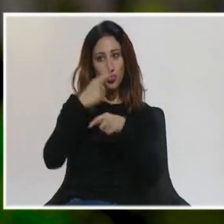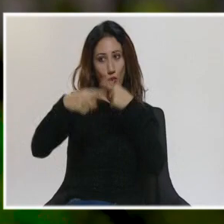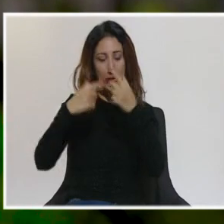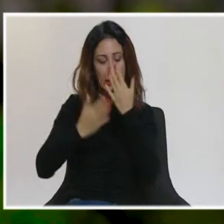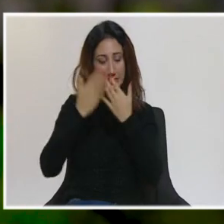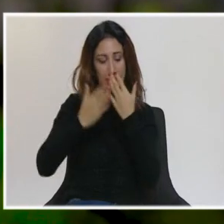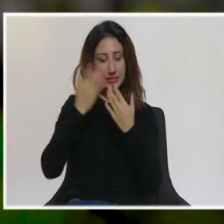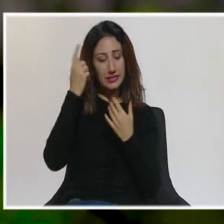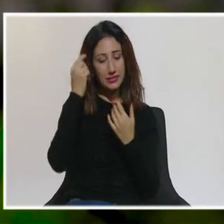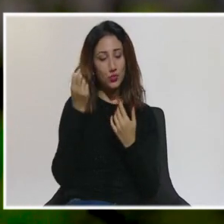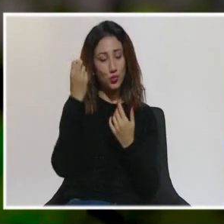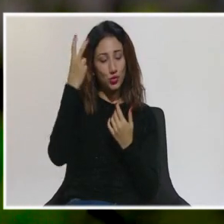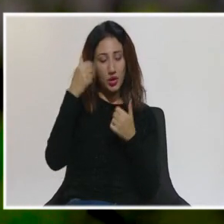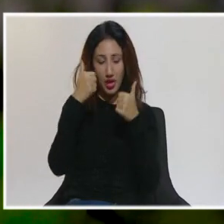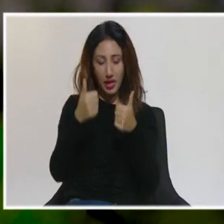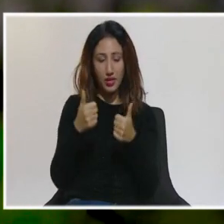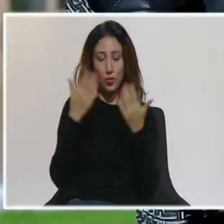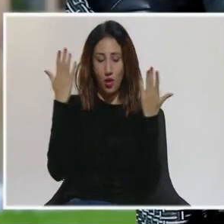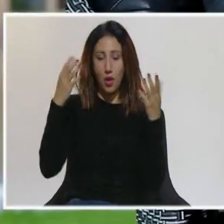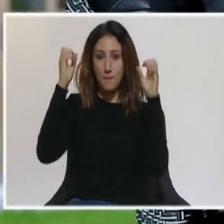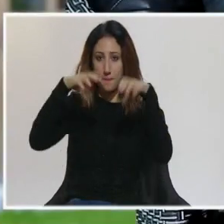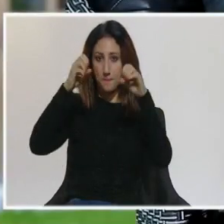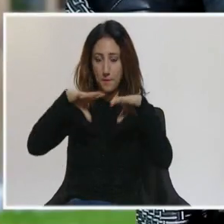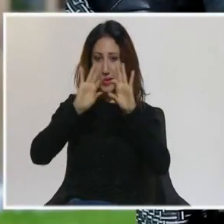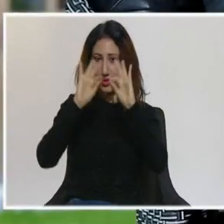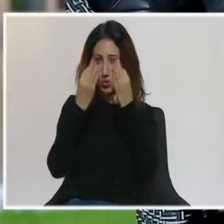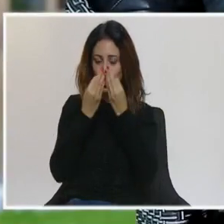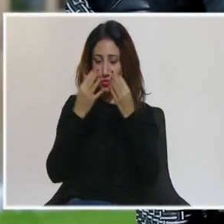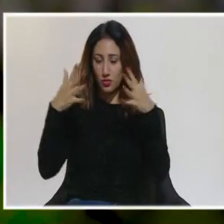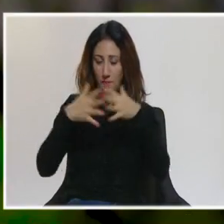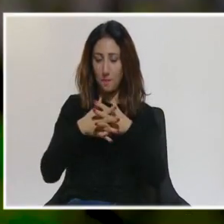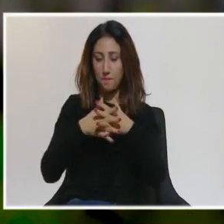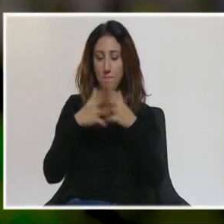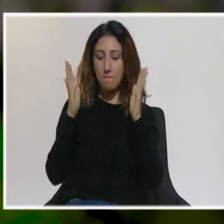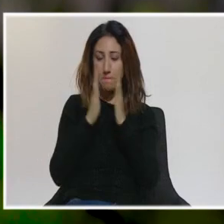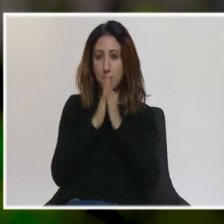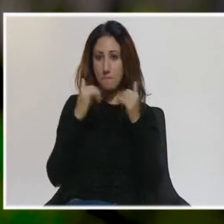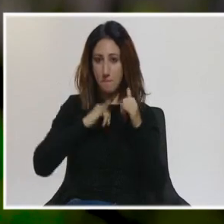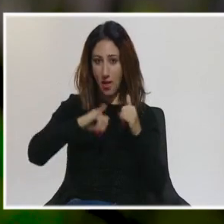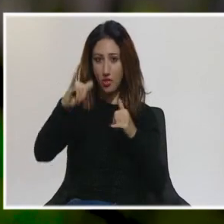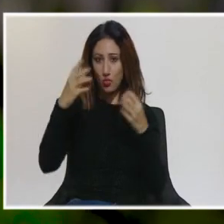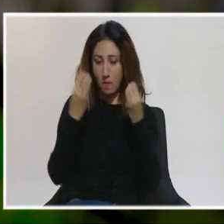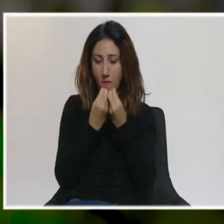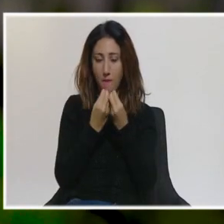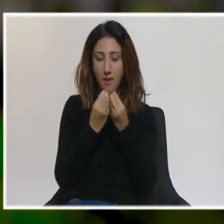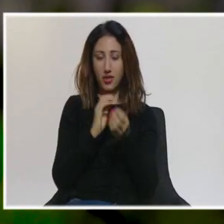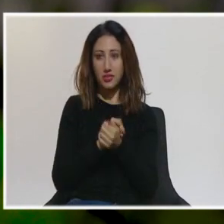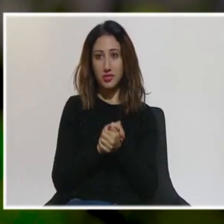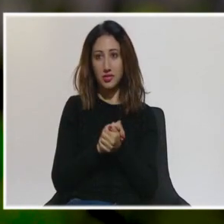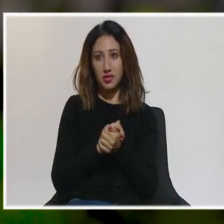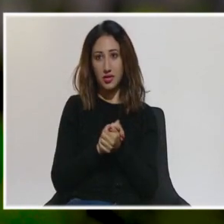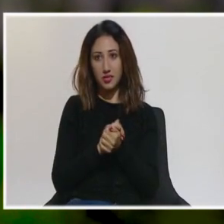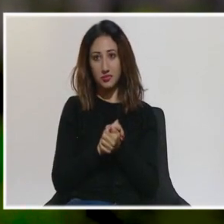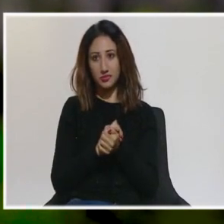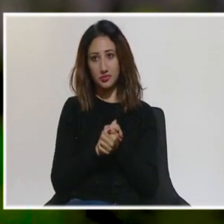الجميلة وأشعارك الرائعة. وربنا يبارك في أسرتك ويخليهم لك ويخليك ليهم ودايما كده نسعد بيك دايما.